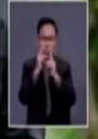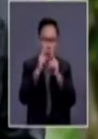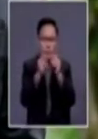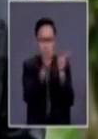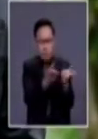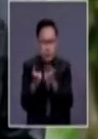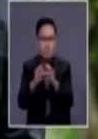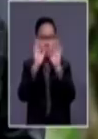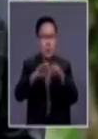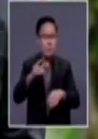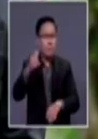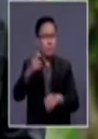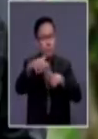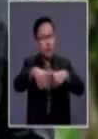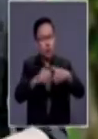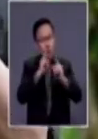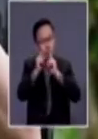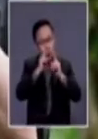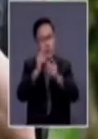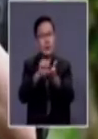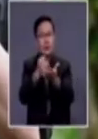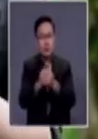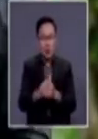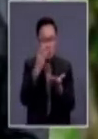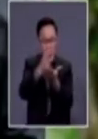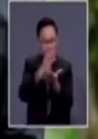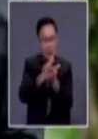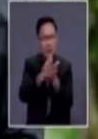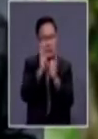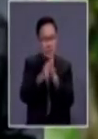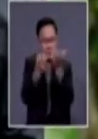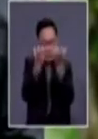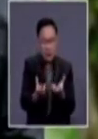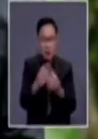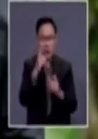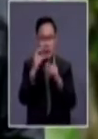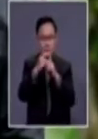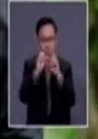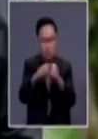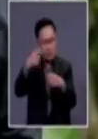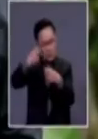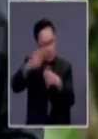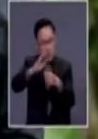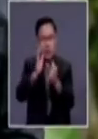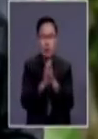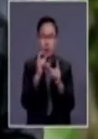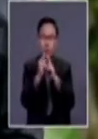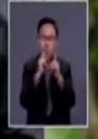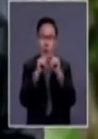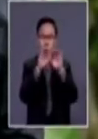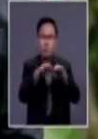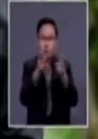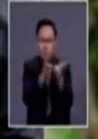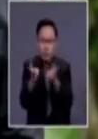ก็ทำให้เด็กเนี่ยกลับไปบ้านเนี่ยก็เหมือนกับว่าสื่อสารกับเราได้ดีขึ้นแล้วก็มีความรู้สึกว่าน้องของเขาเนี่ยมีพัฒนาการที่ดีขึ้นในกรณีที่